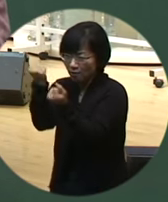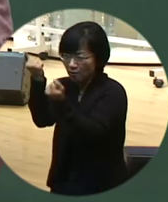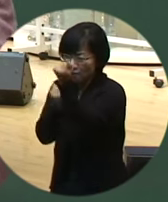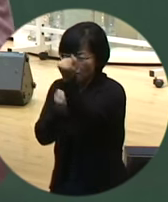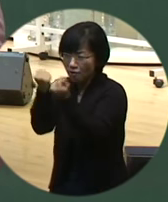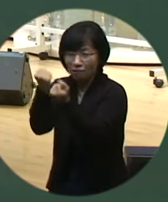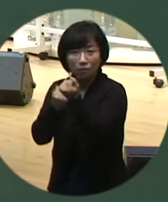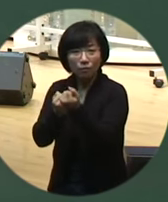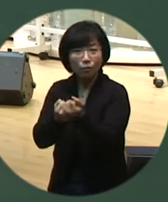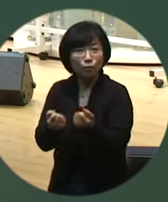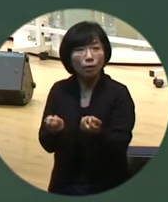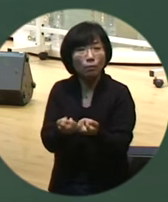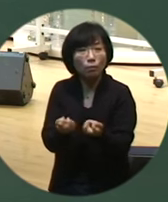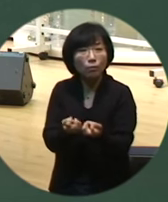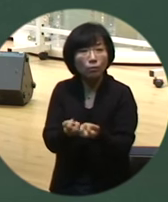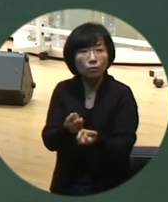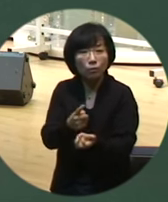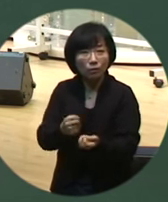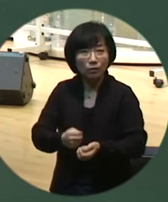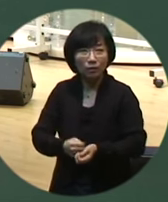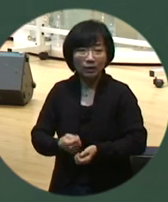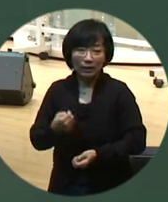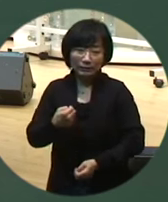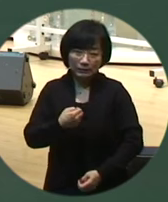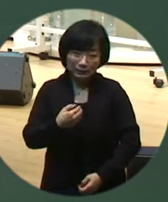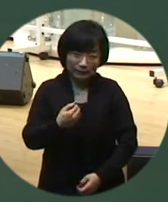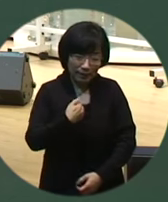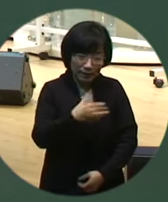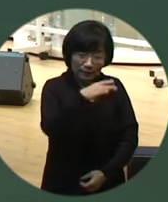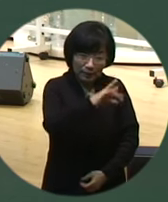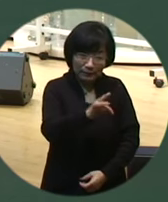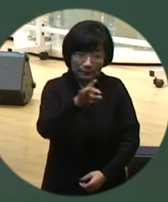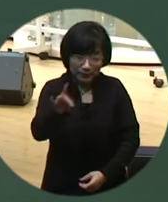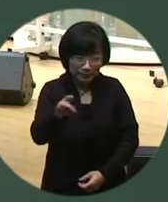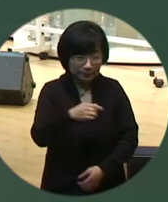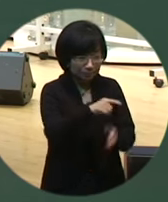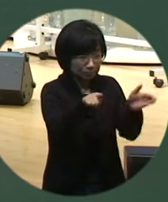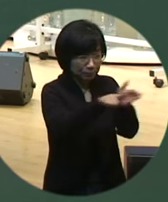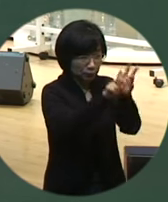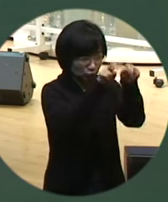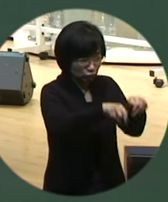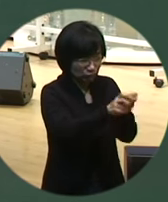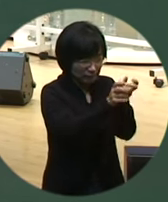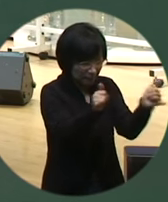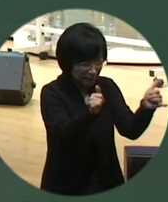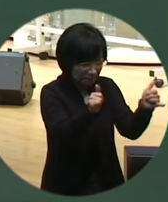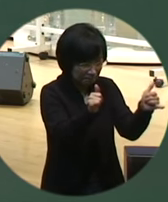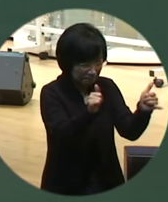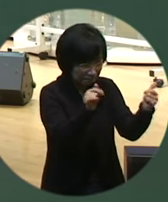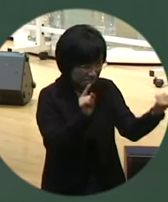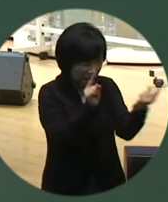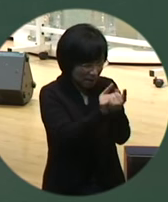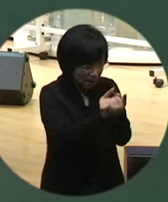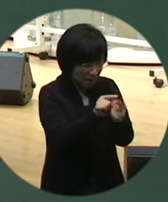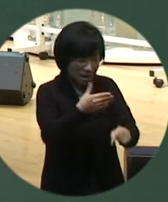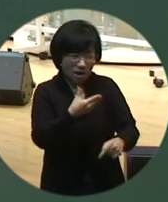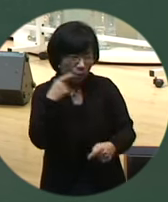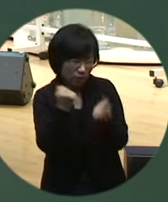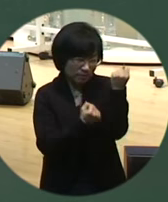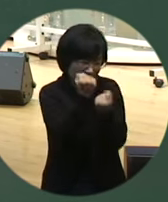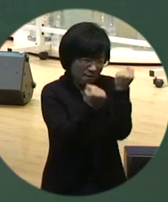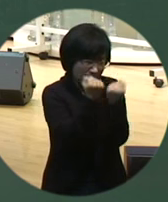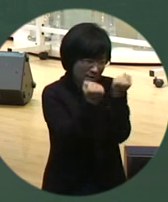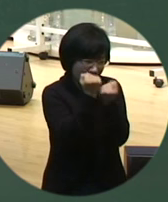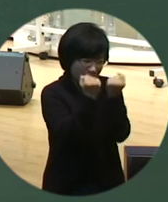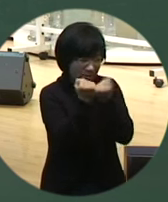gospel? 저는 어쩔 때는 제가 불신자 붙잡고 복음 설명하면서 내 마음 한쪽에 믿어질까 그런 생각이 들더라니까요. Sometimes when I take hold of an